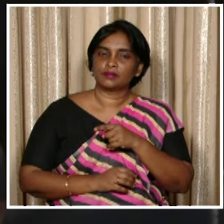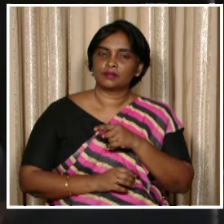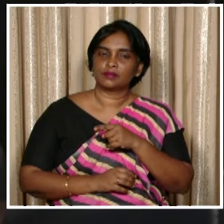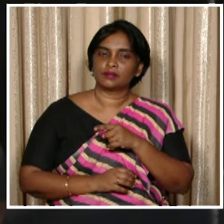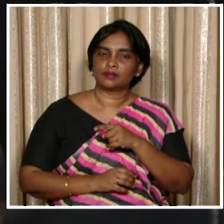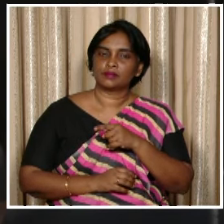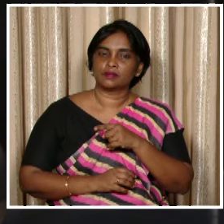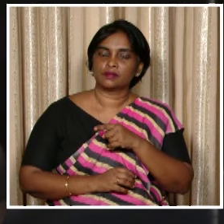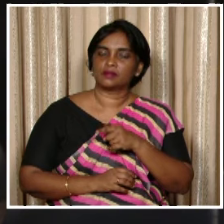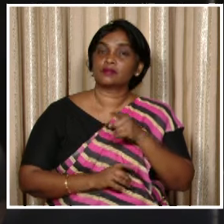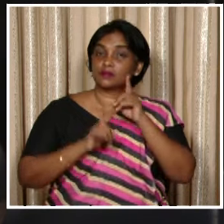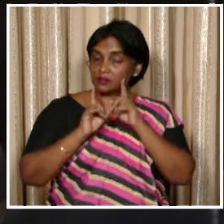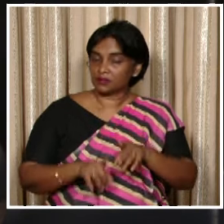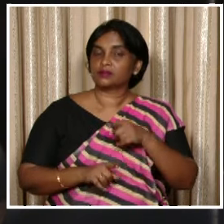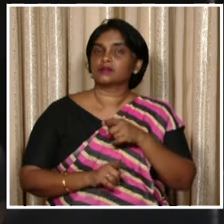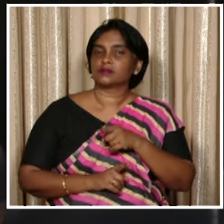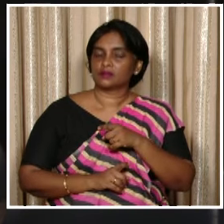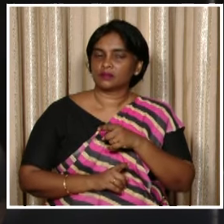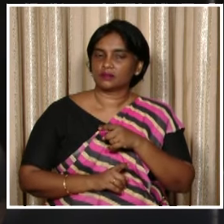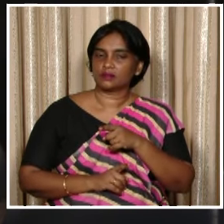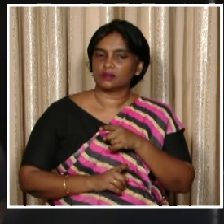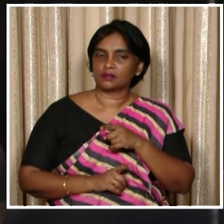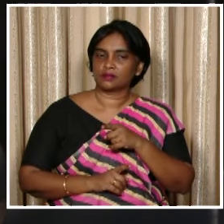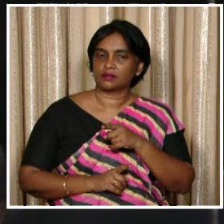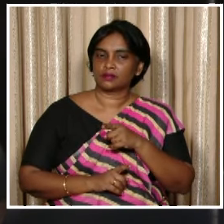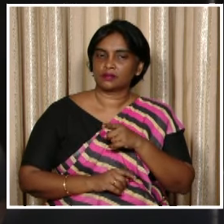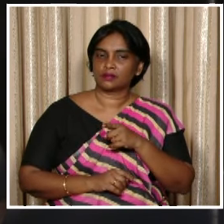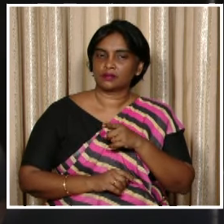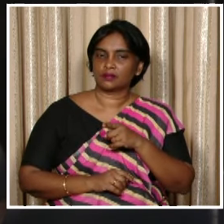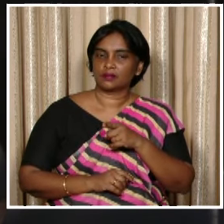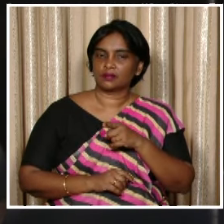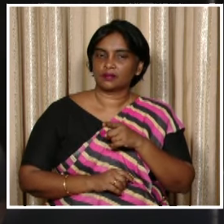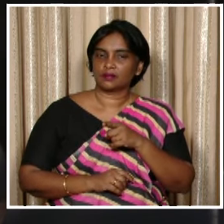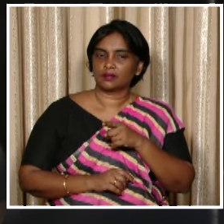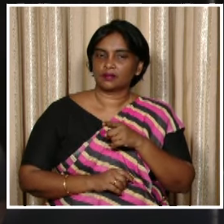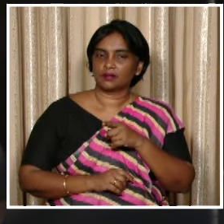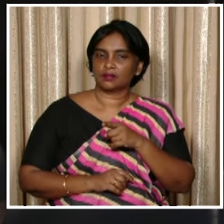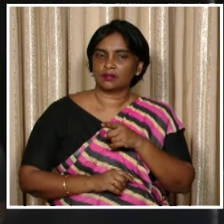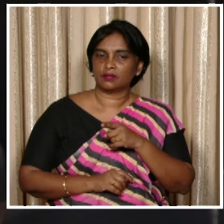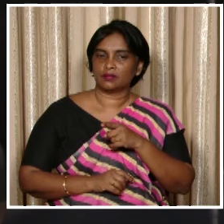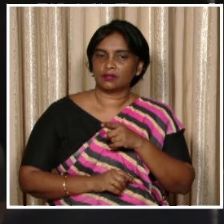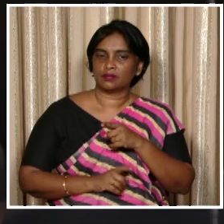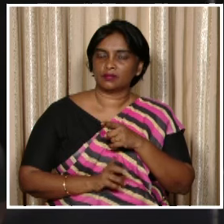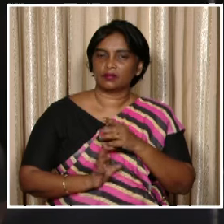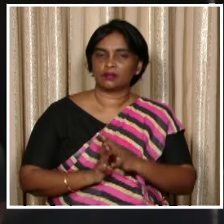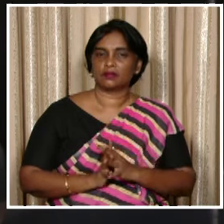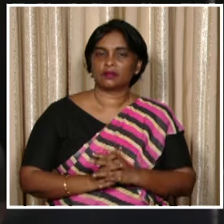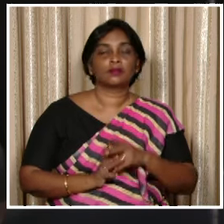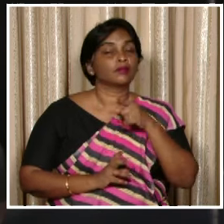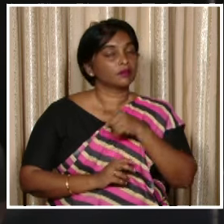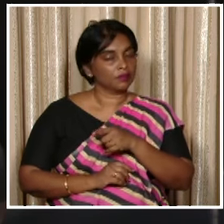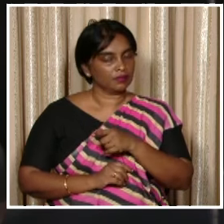itself and thus raises central government revenue in accordance with the constitution. මේක තේරුම් ගන්න සභාපතිතුමා.